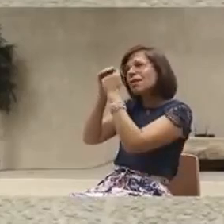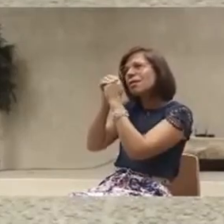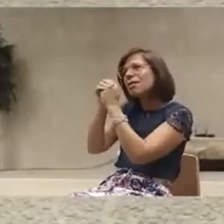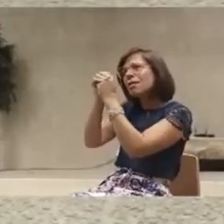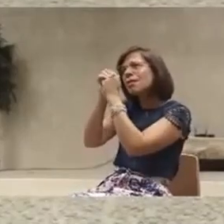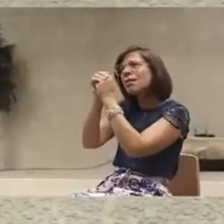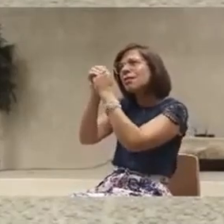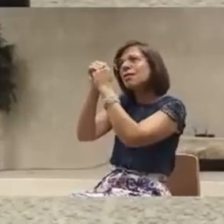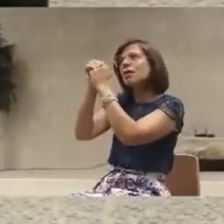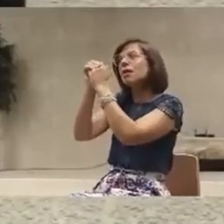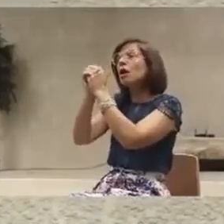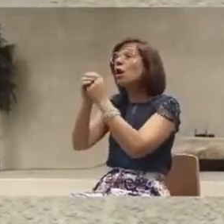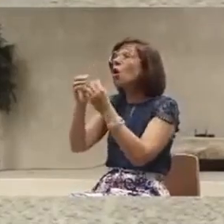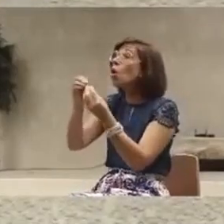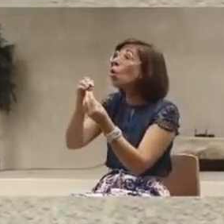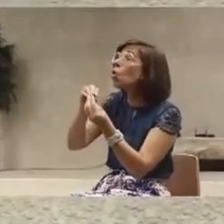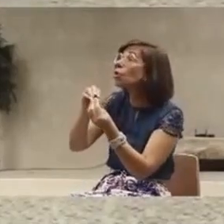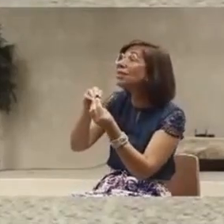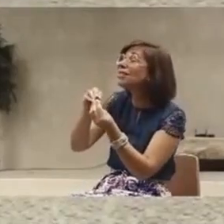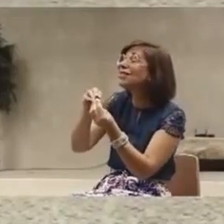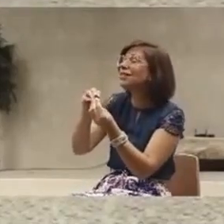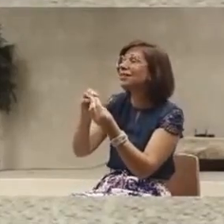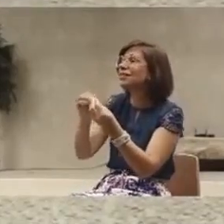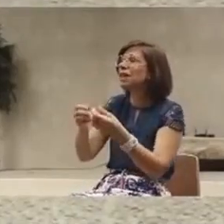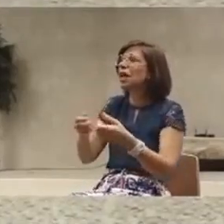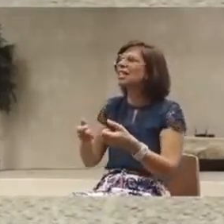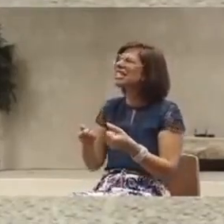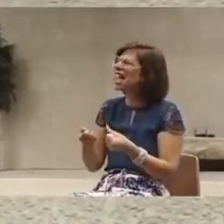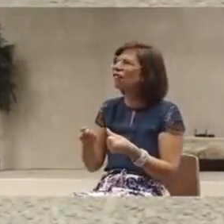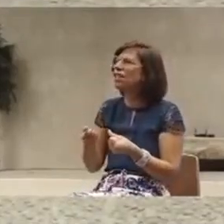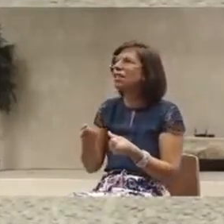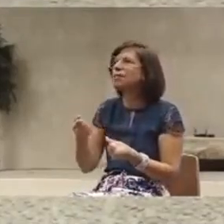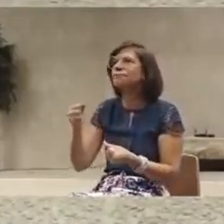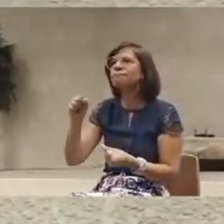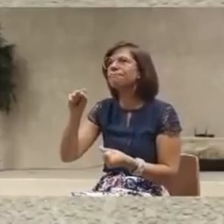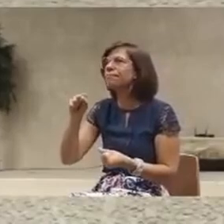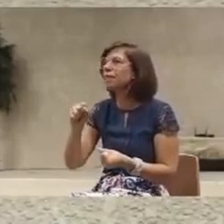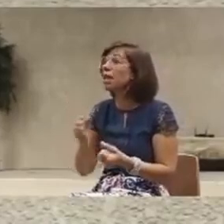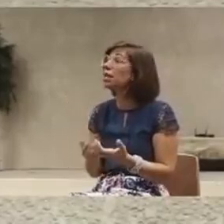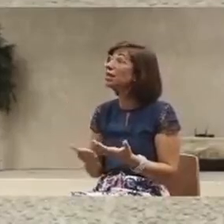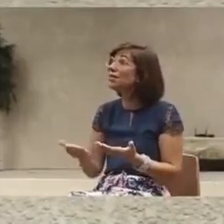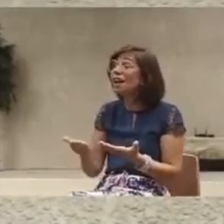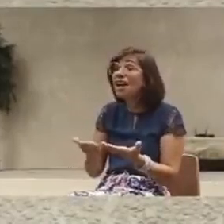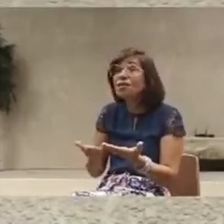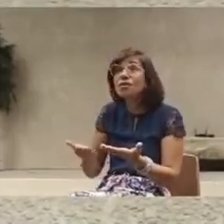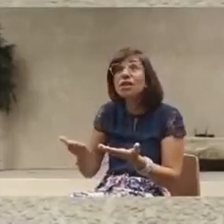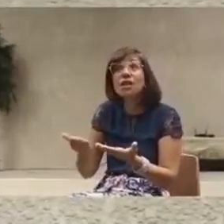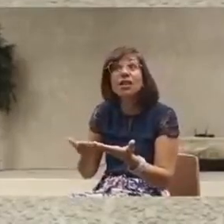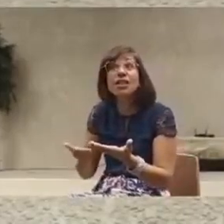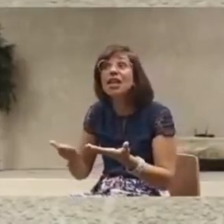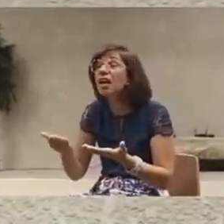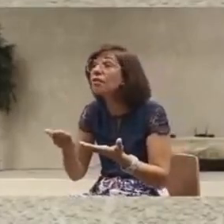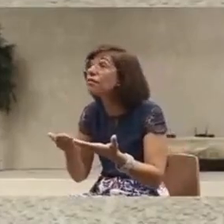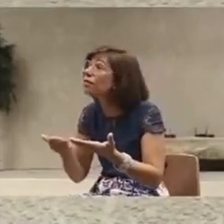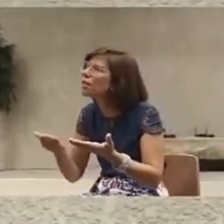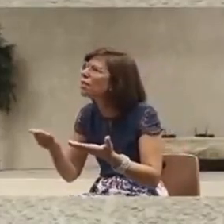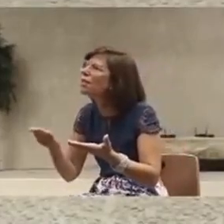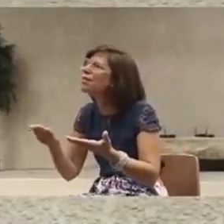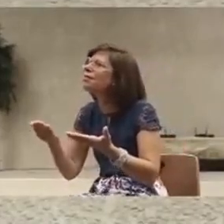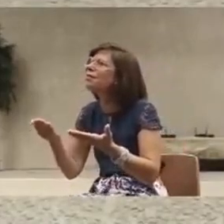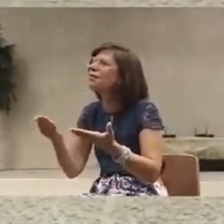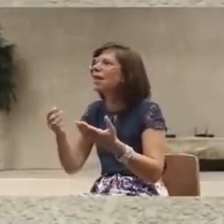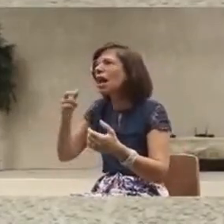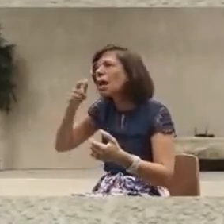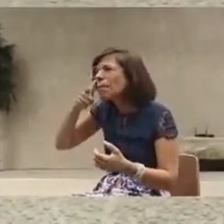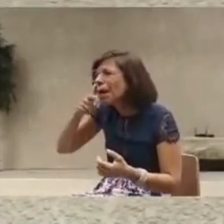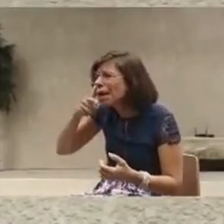service, persévère en toutes choses, persévère dans l'amour, persévère dans la patience, persévère